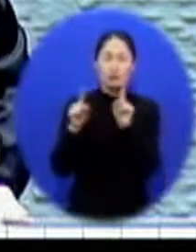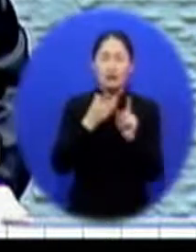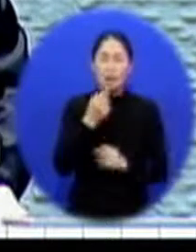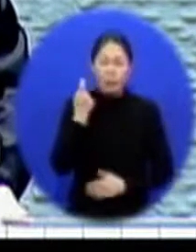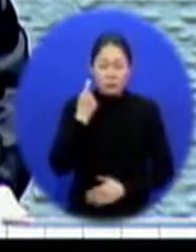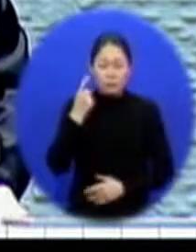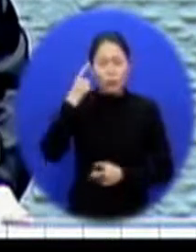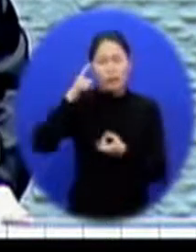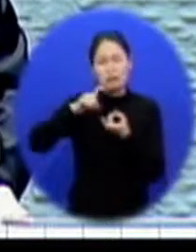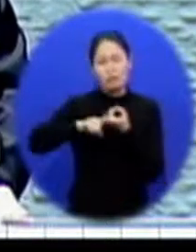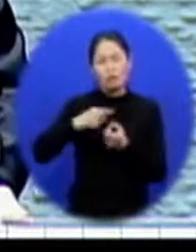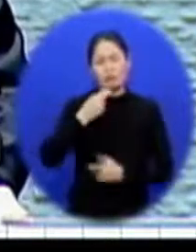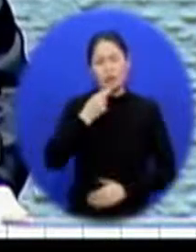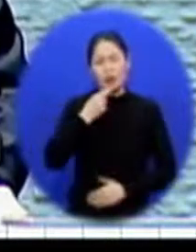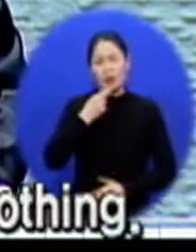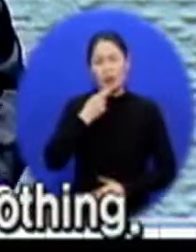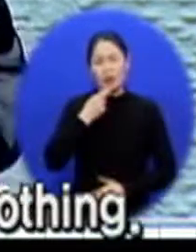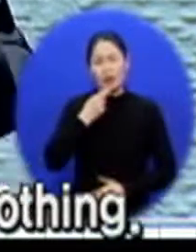없습니다